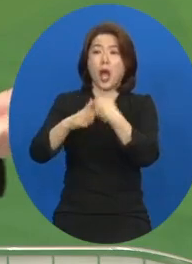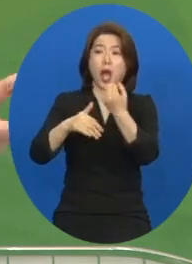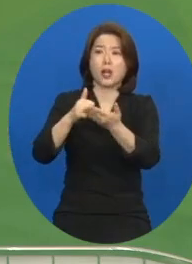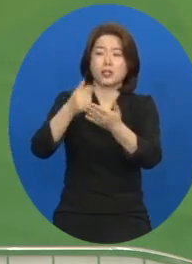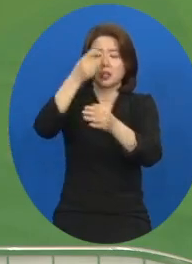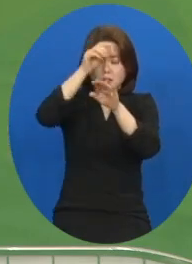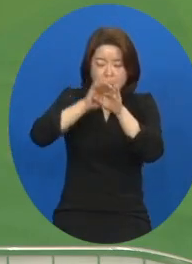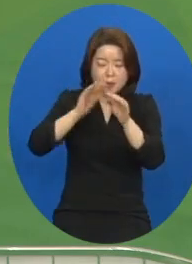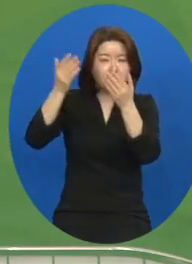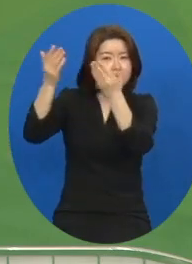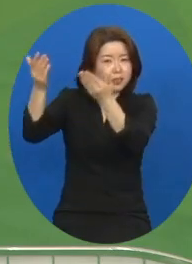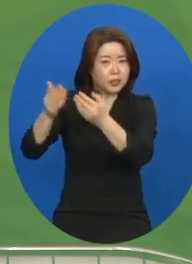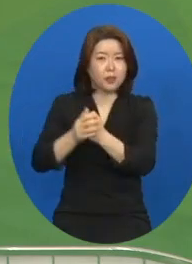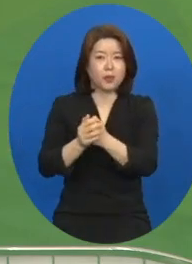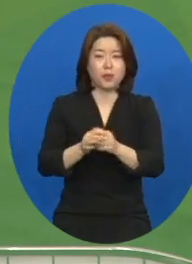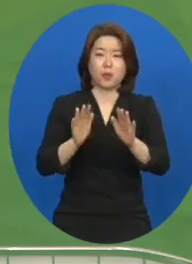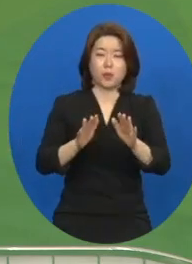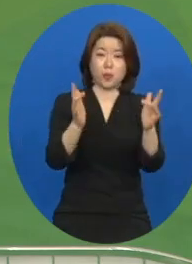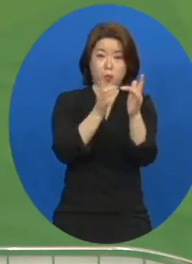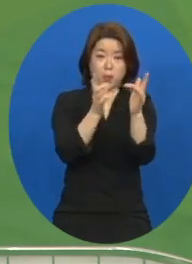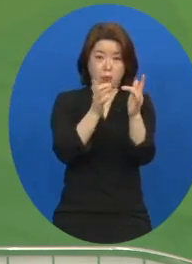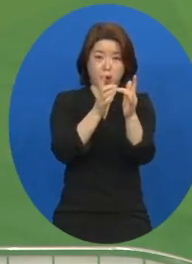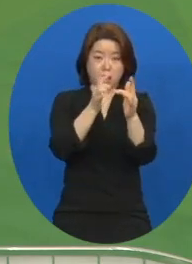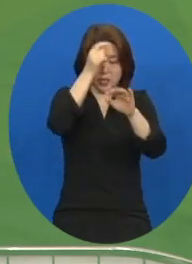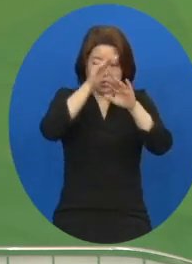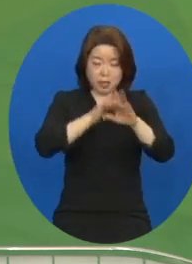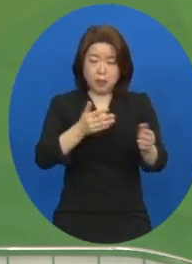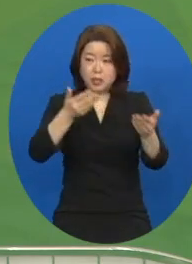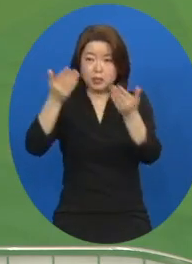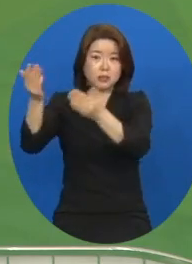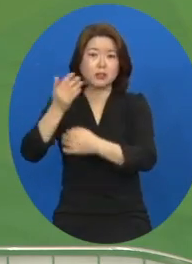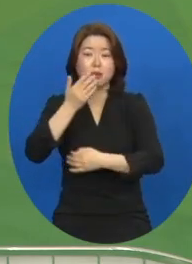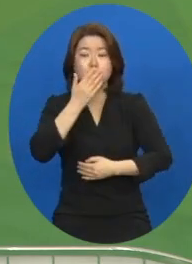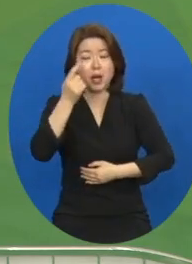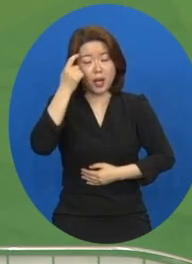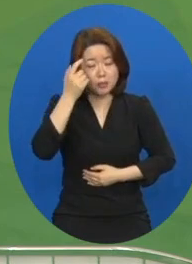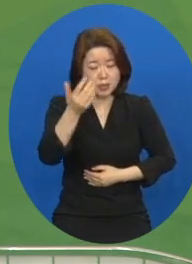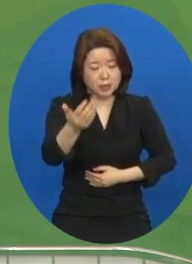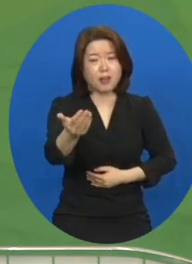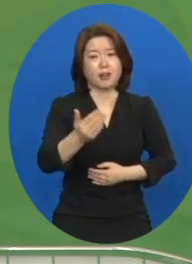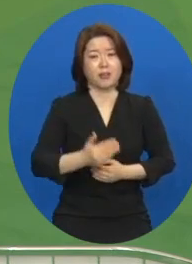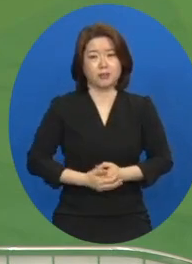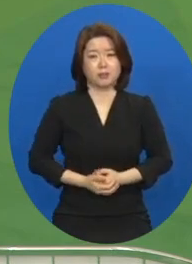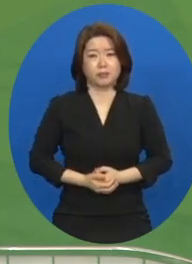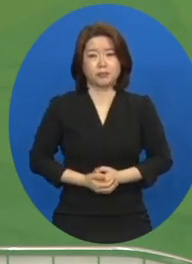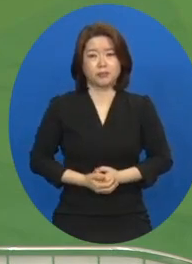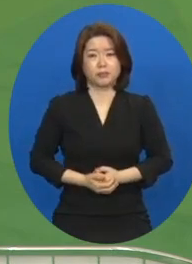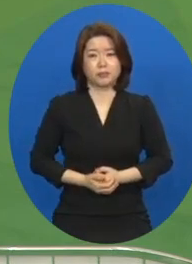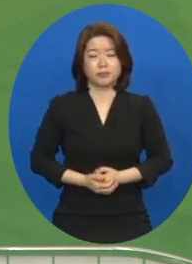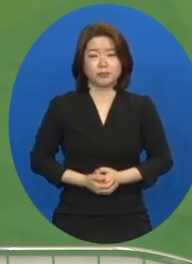예배를 드리고 오늘 온라인으로라도 이렇게 예배를 드리고 있는 겁니까?